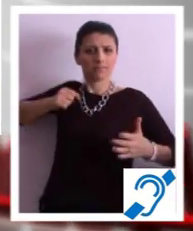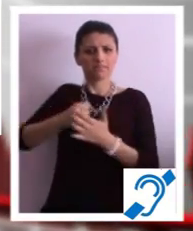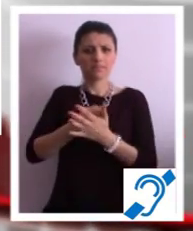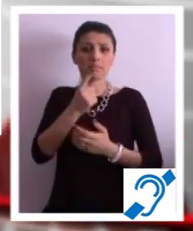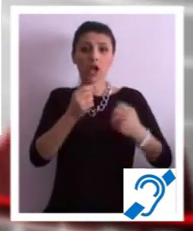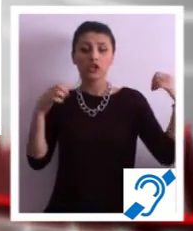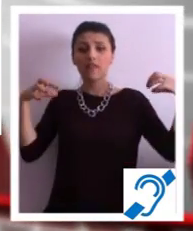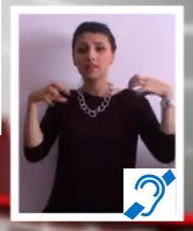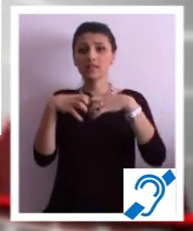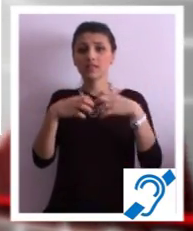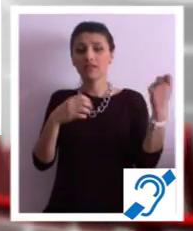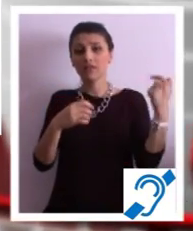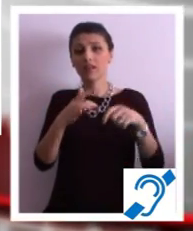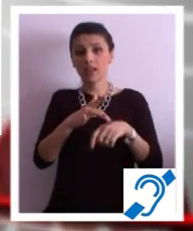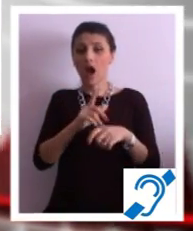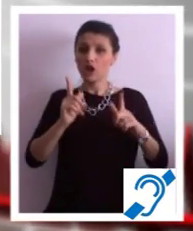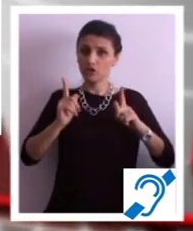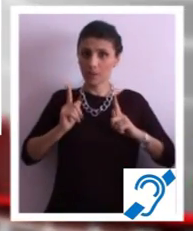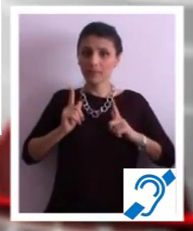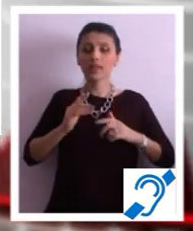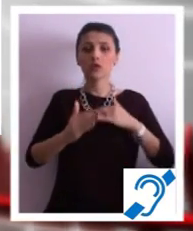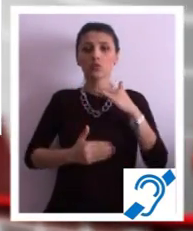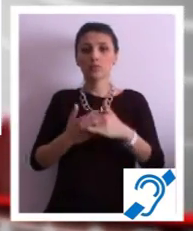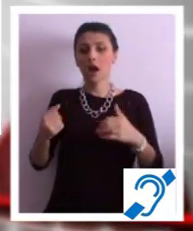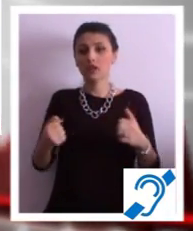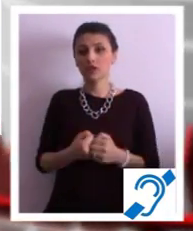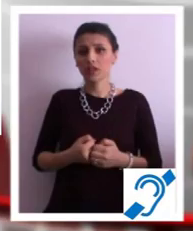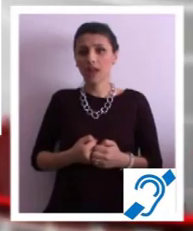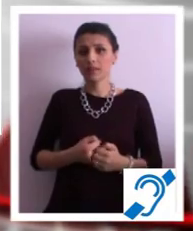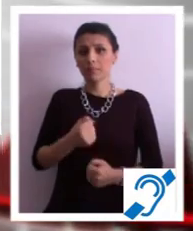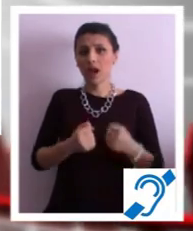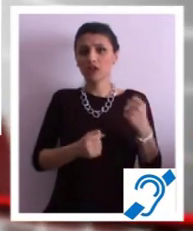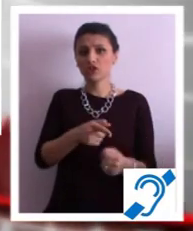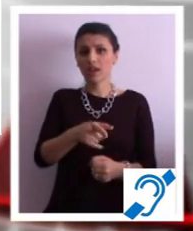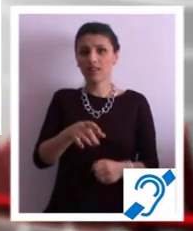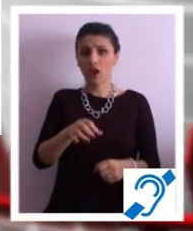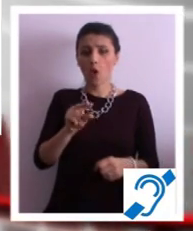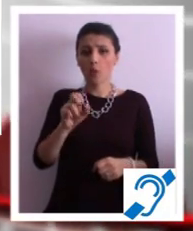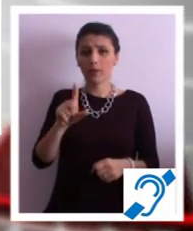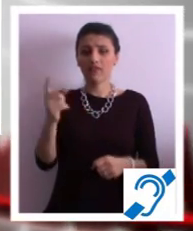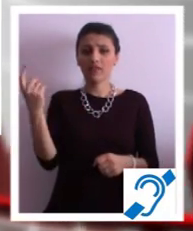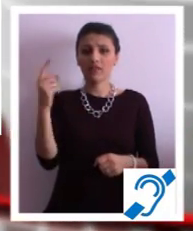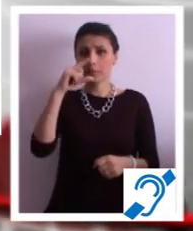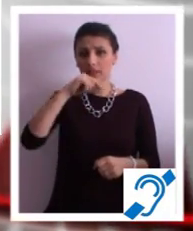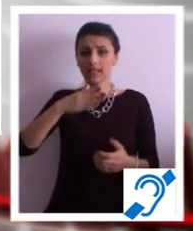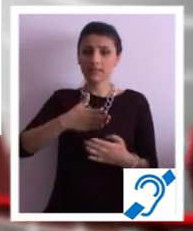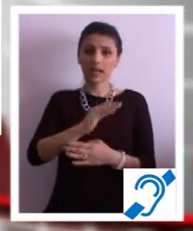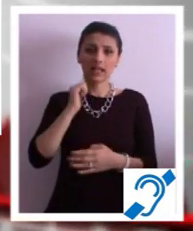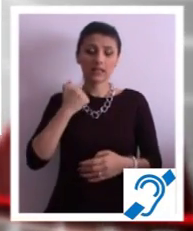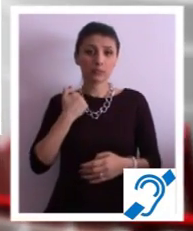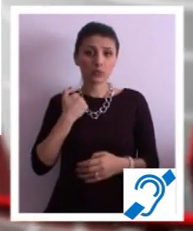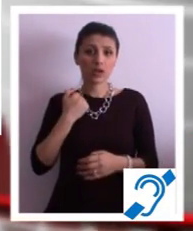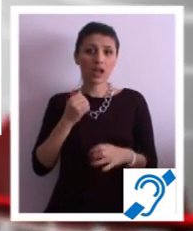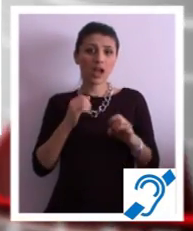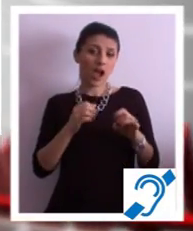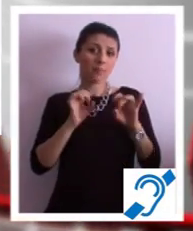un autoturism care circula pe drumul prioritar. În urma impactului, autoturismul marca Opel, care circula din direcția Pitești către Câmpul Lung, a